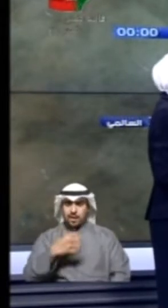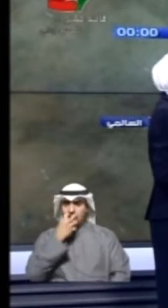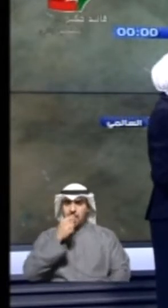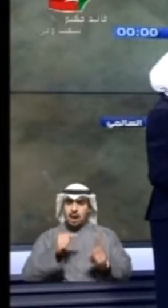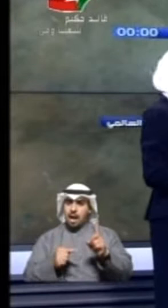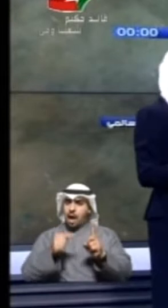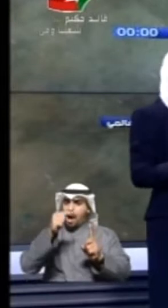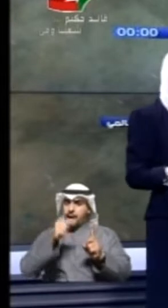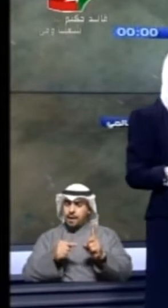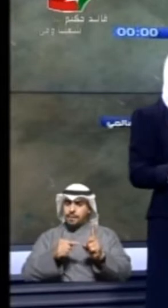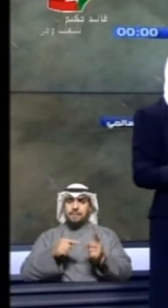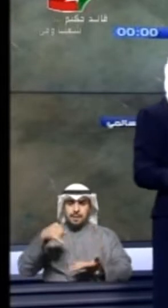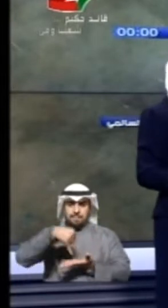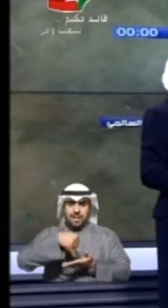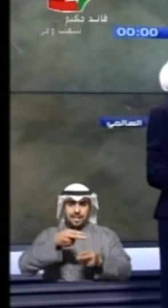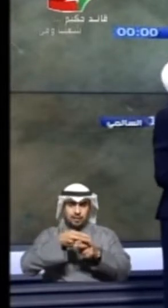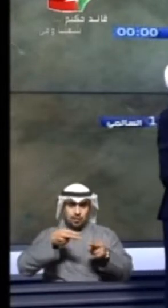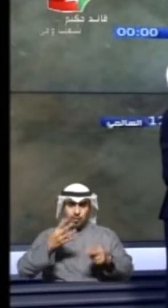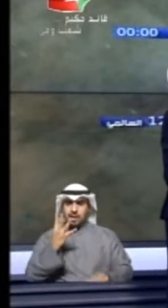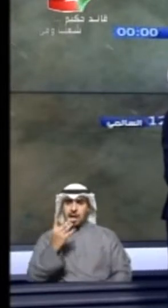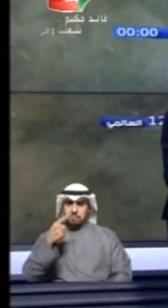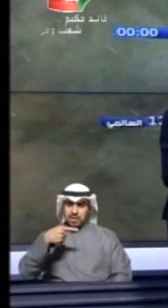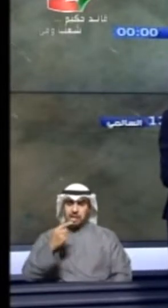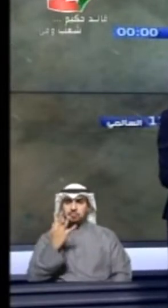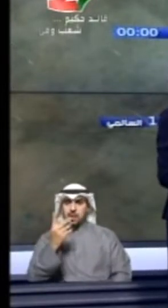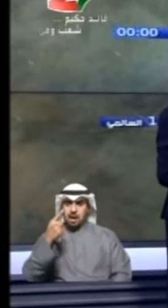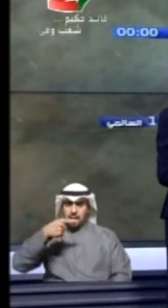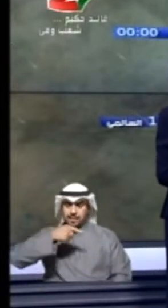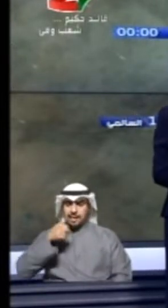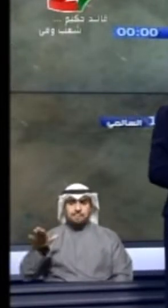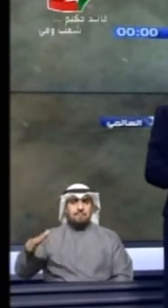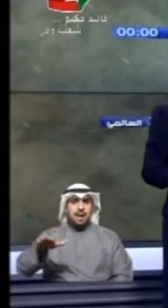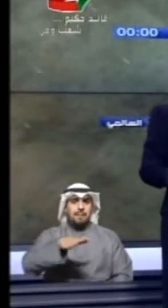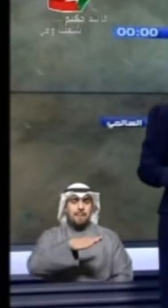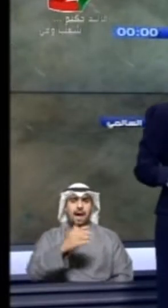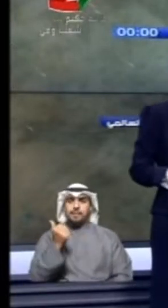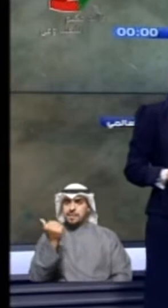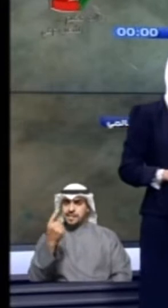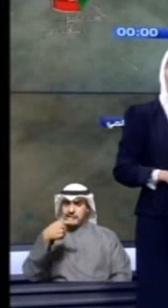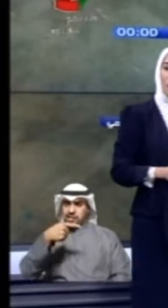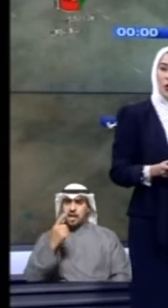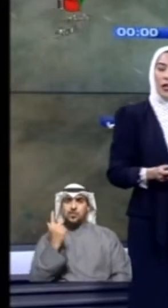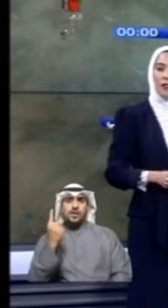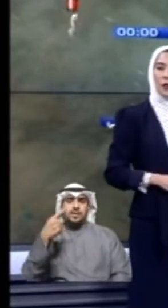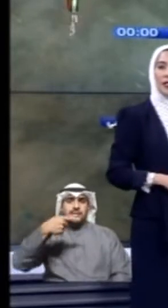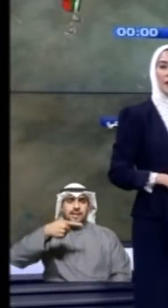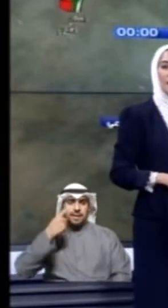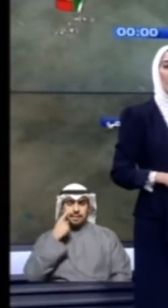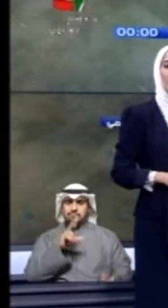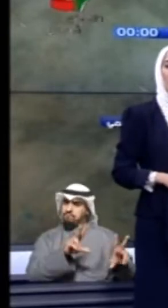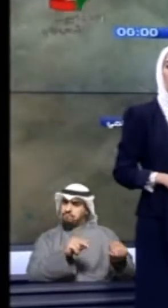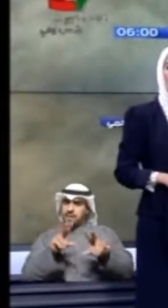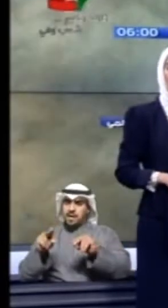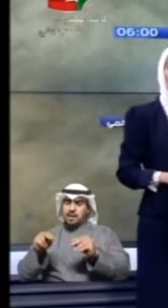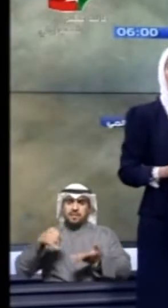المعدل في مدينة الكويت ما بين 14 إلى 15 درجة مئوية، على الساحل ما بين 16 إلى 17 درجة مئوية، وحول هذه المعدلات